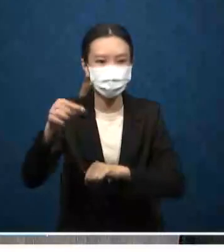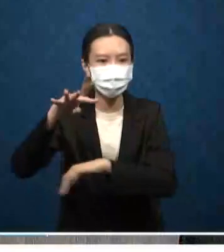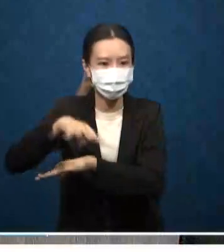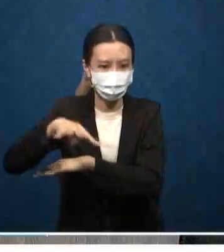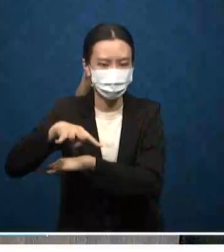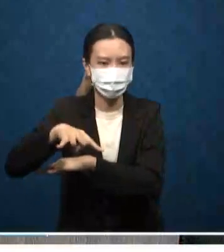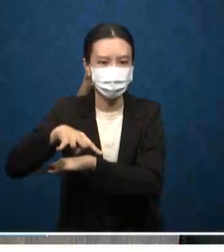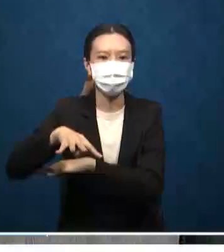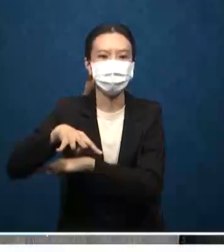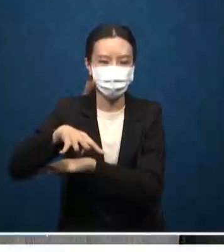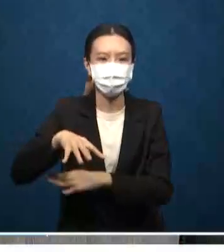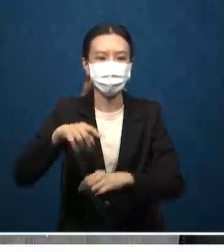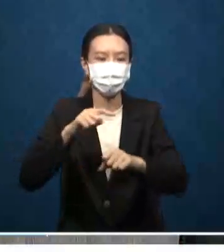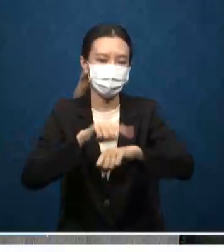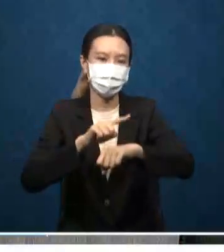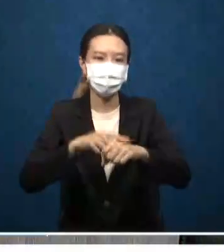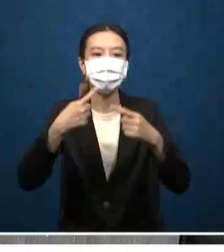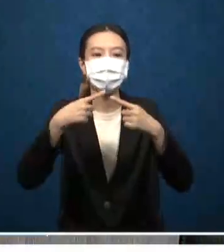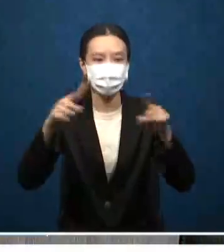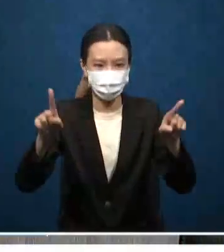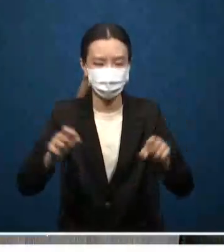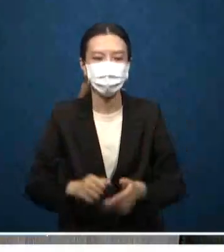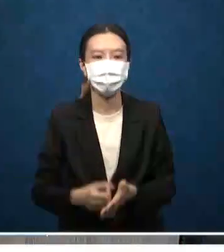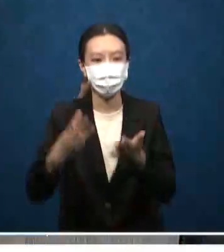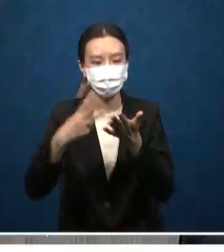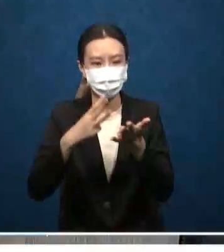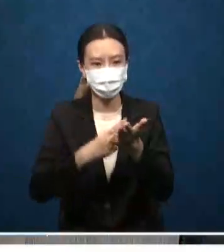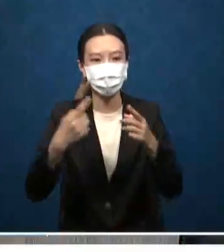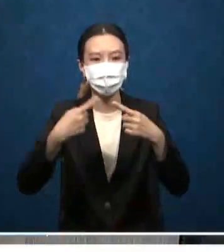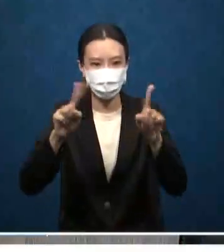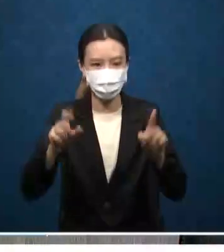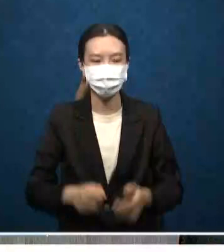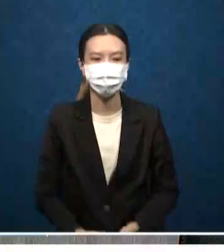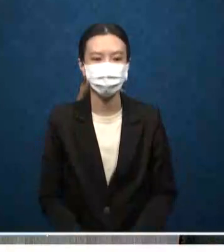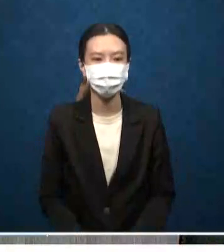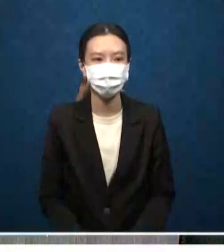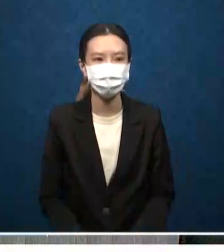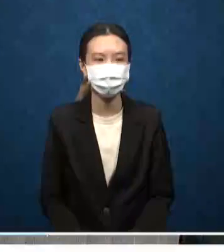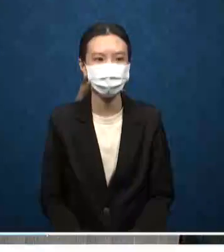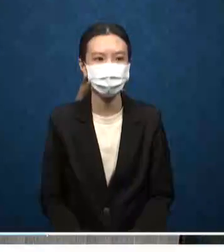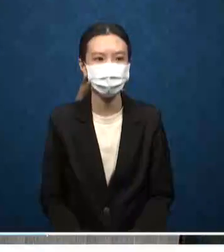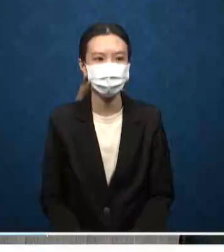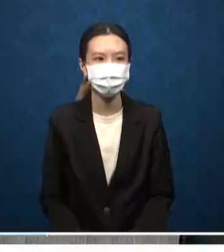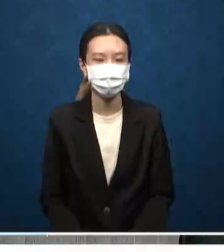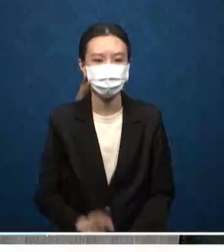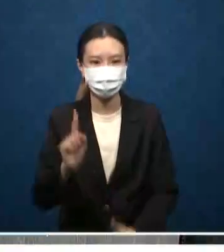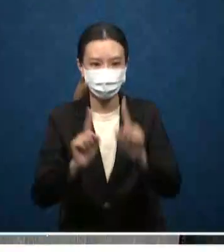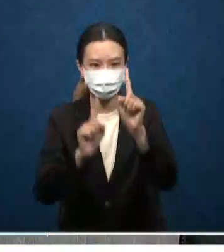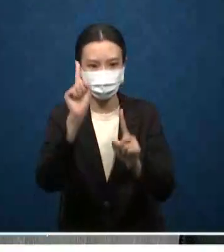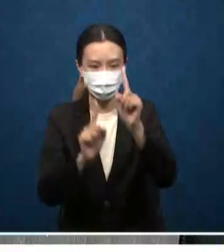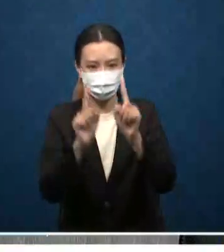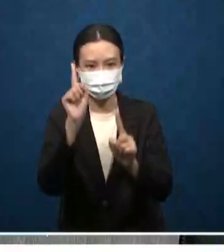เห็นไหมครับว่ามันต่างกันในจำนวนรายวิชาและรายชั่วโมงด้านการประเมินผล